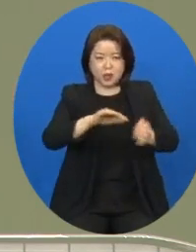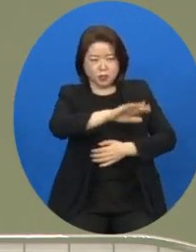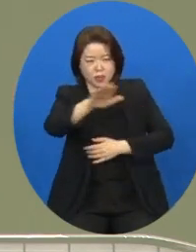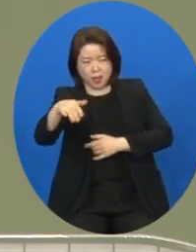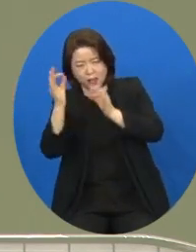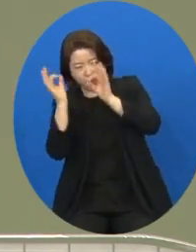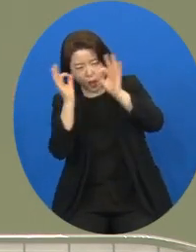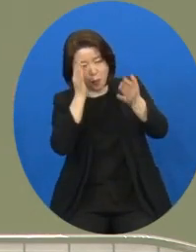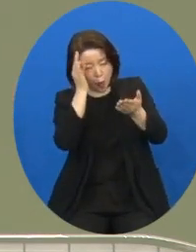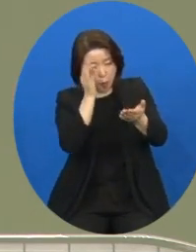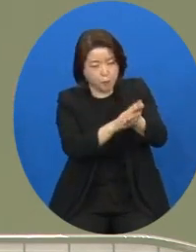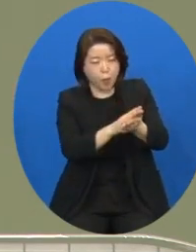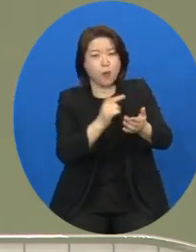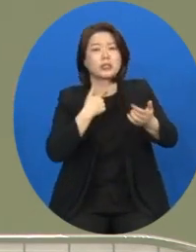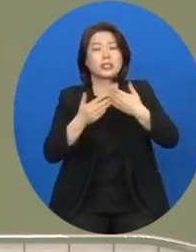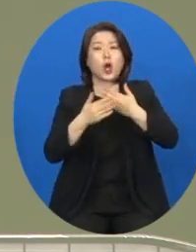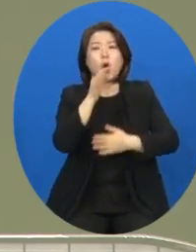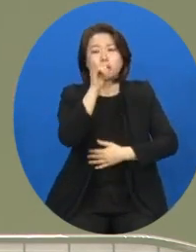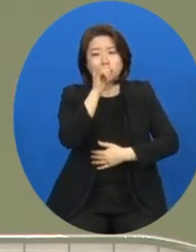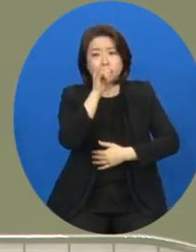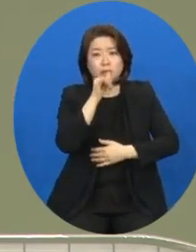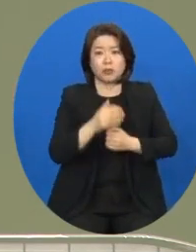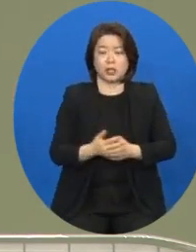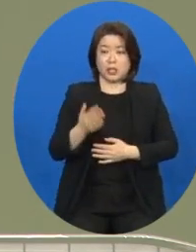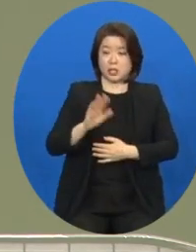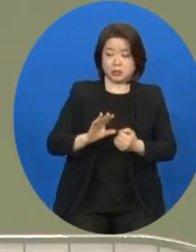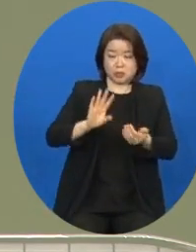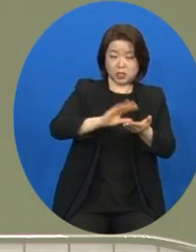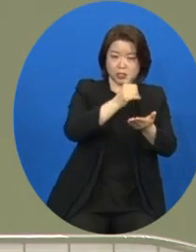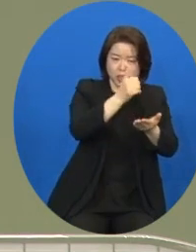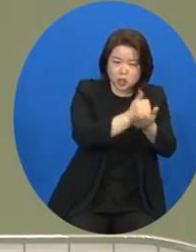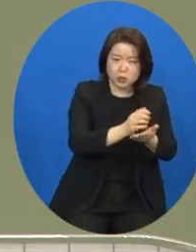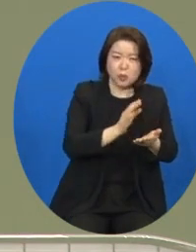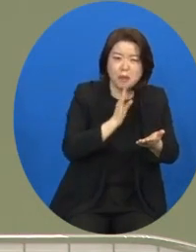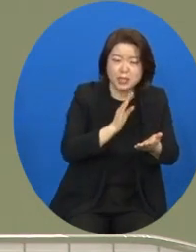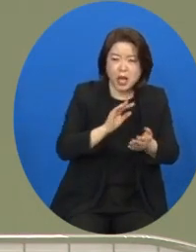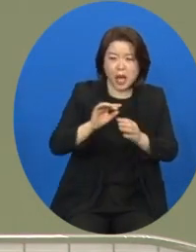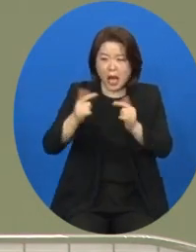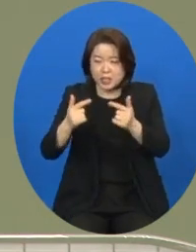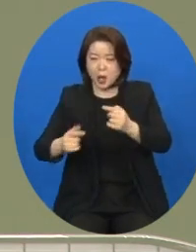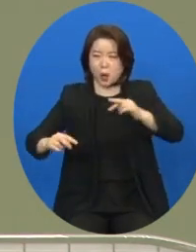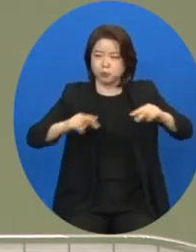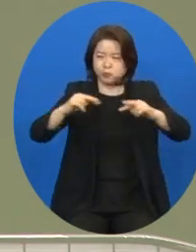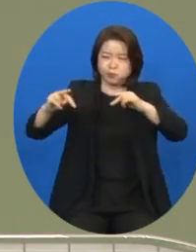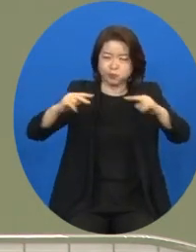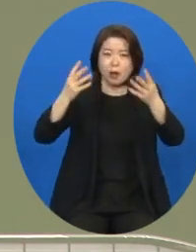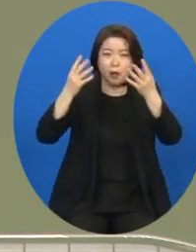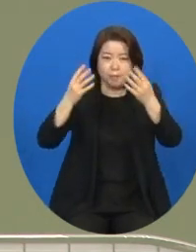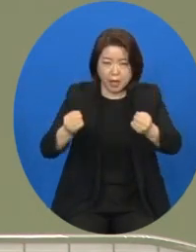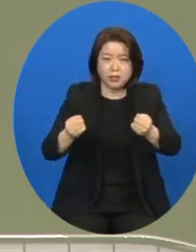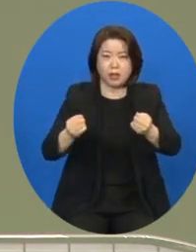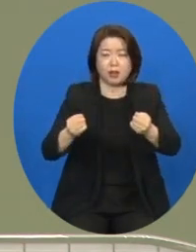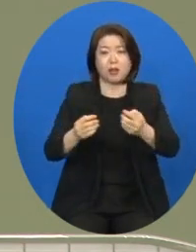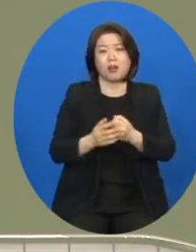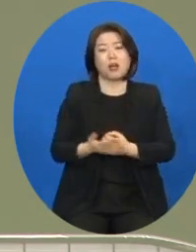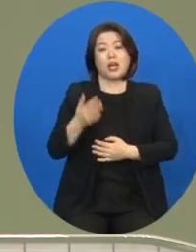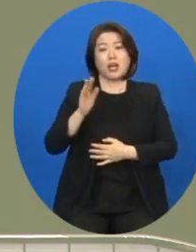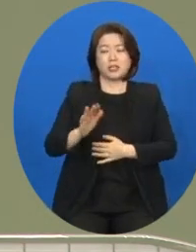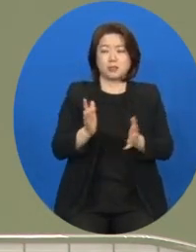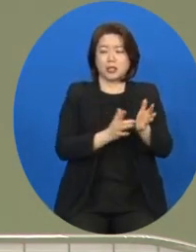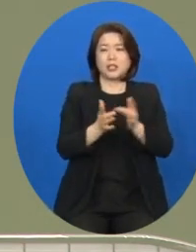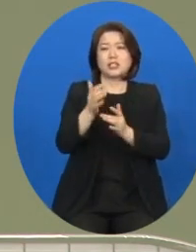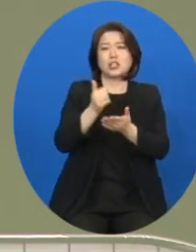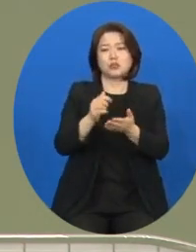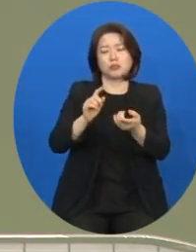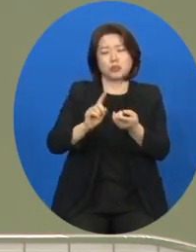체험하고도 예수님이 그리스도시다 아니다 논란만 하고 예수님을 분명히 믿지